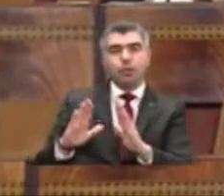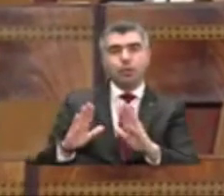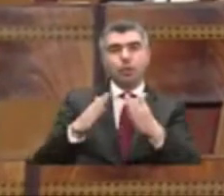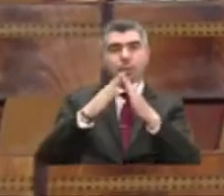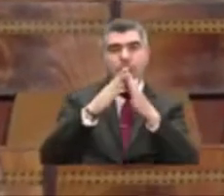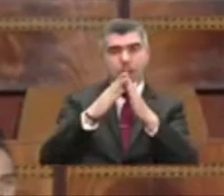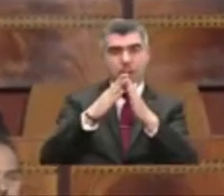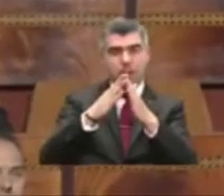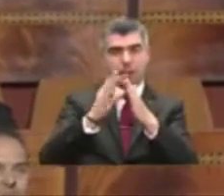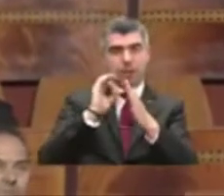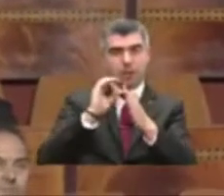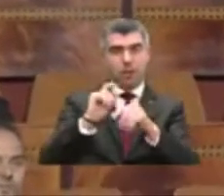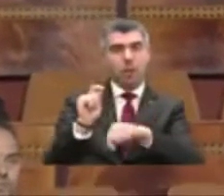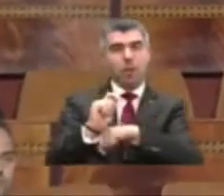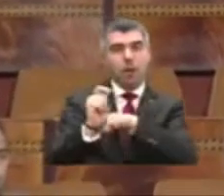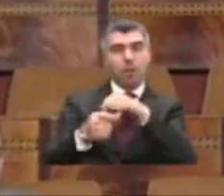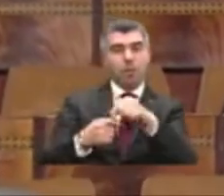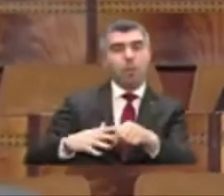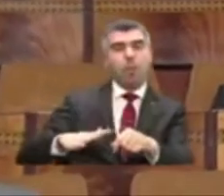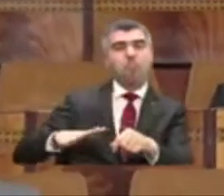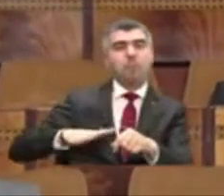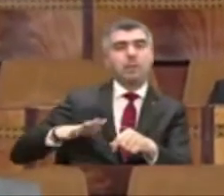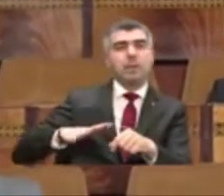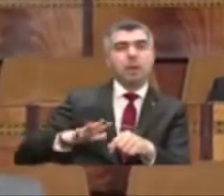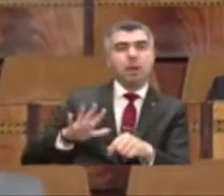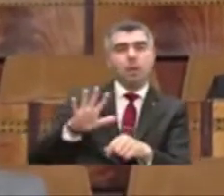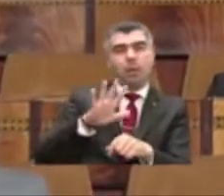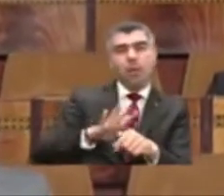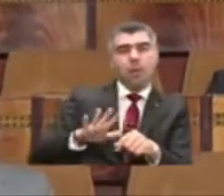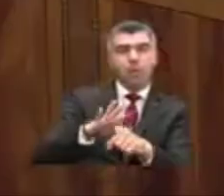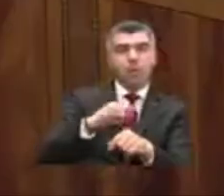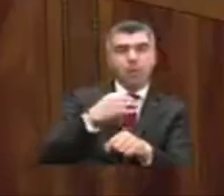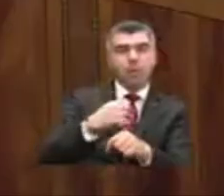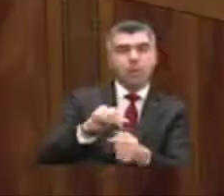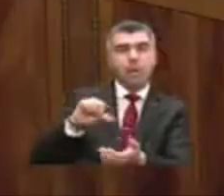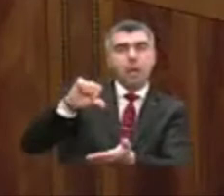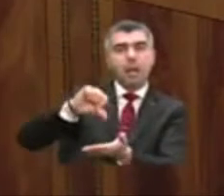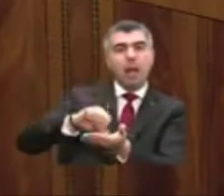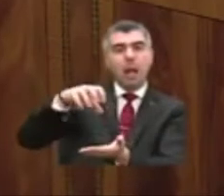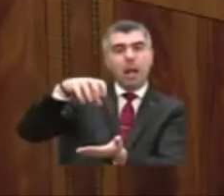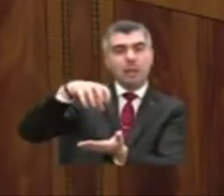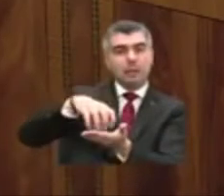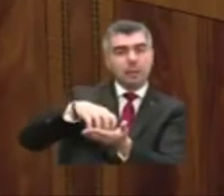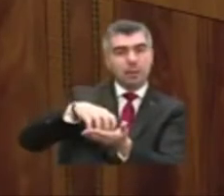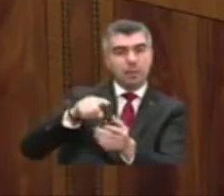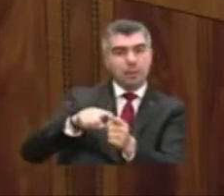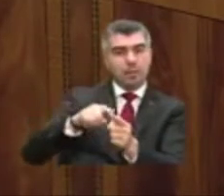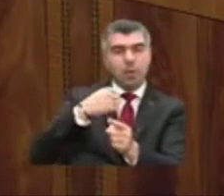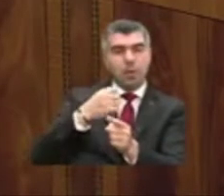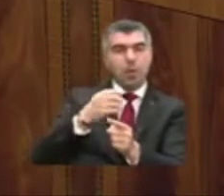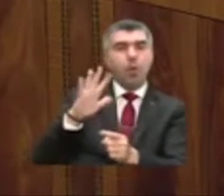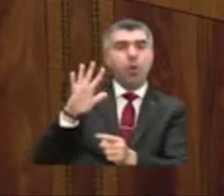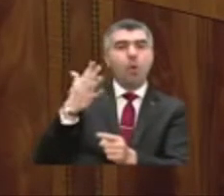كتعاني، فليس بعيدا عن العاصمة هناك إقليم